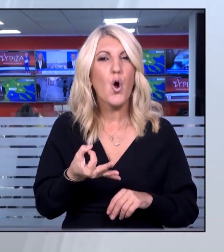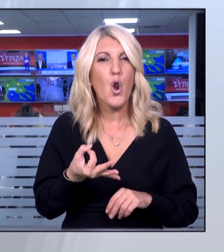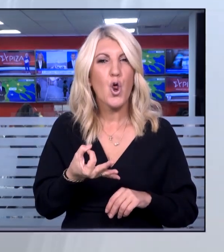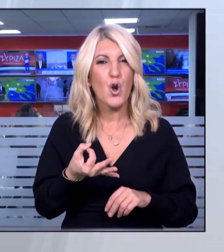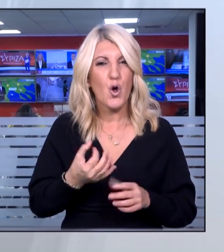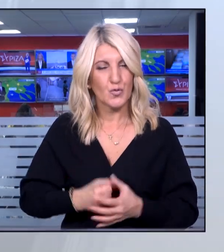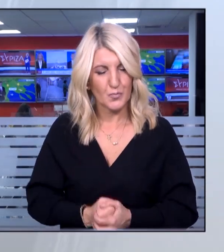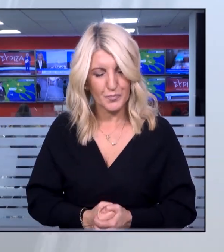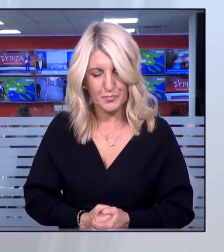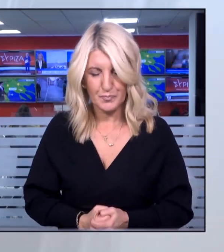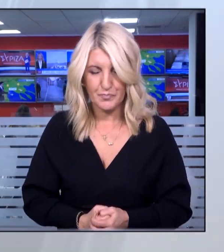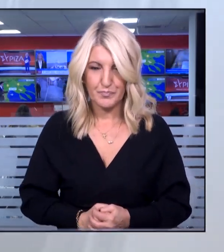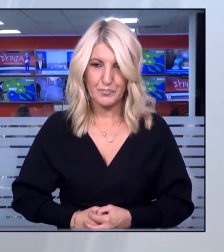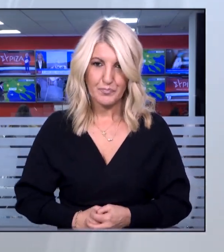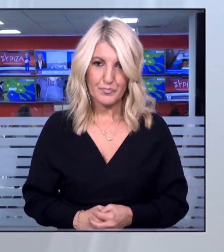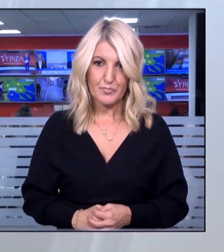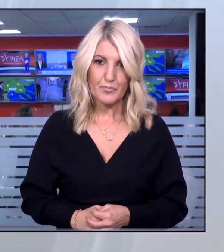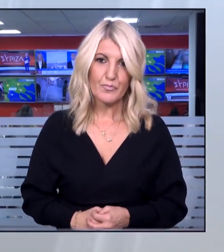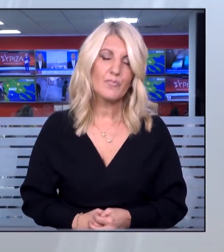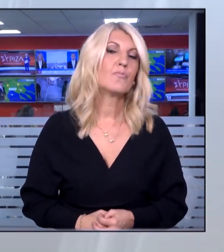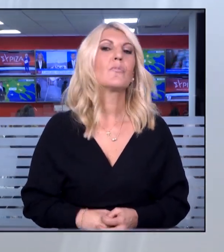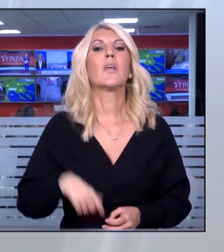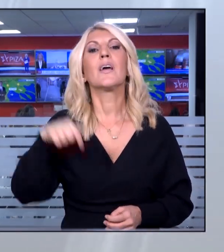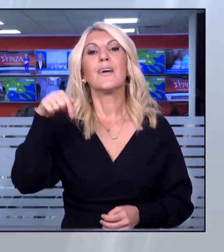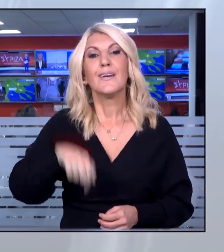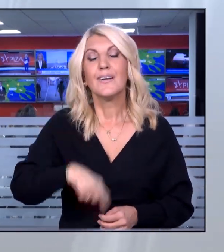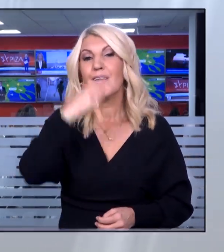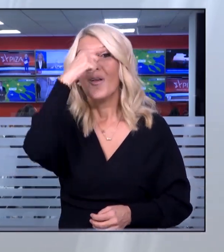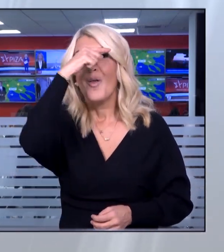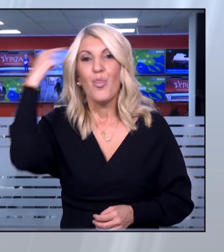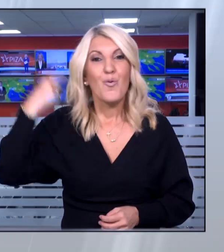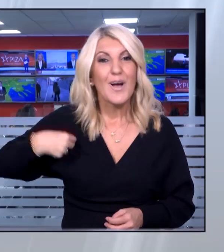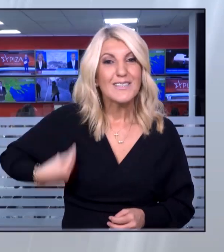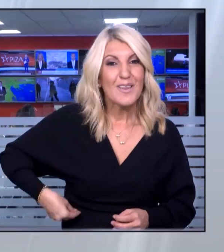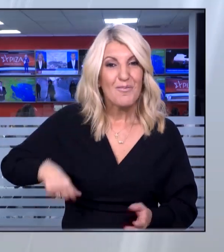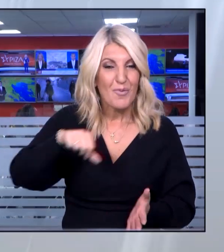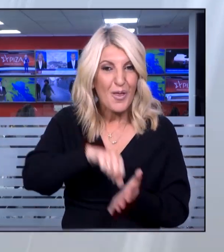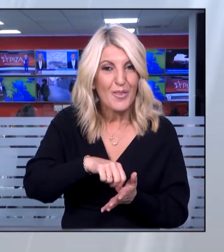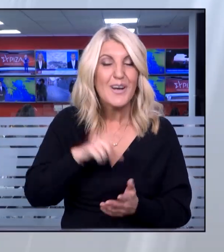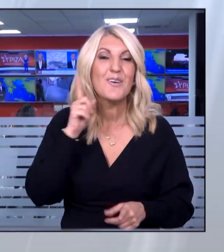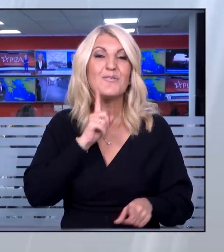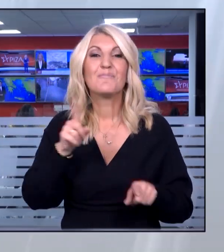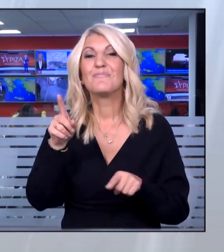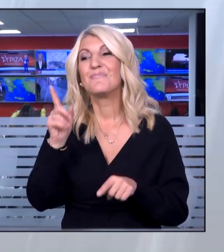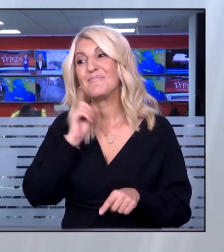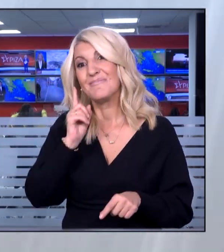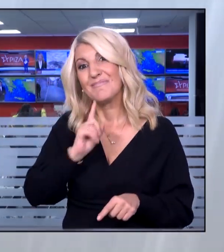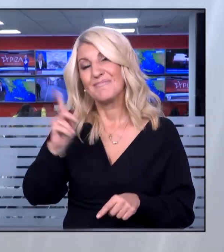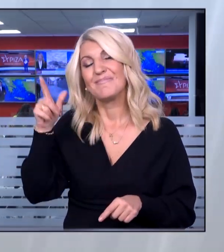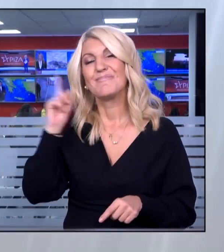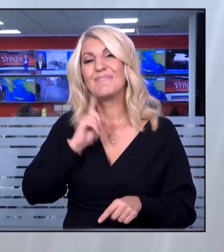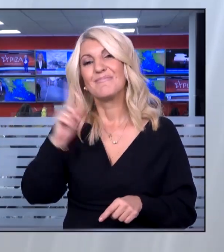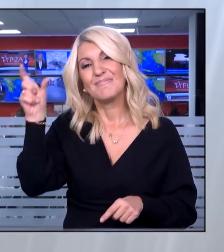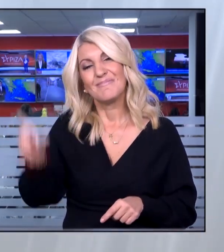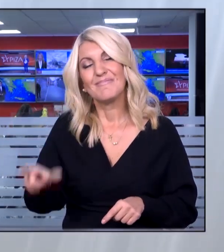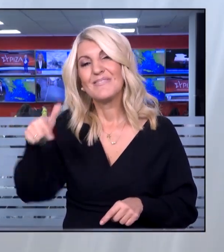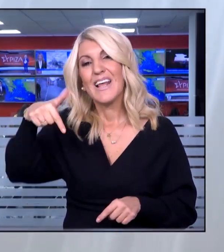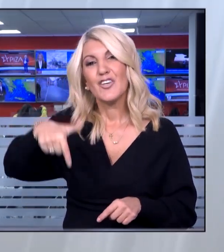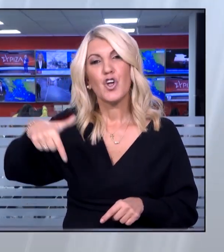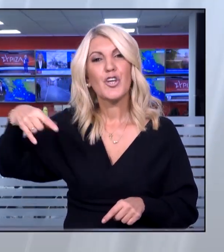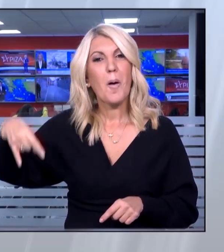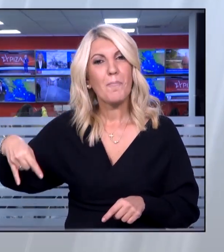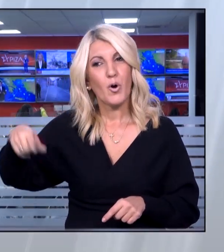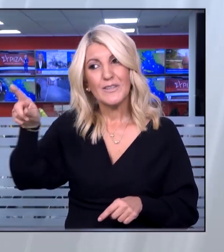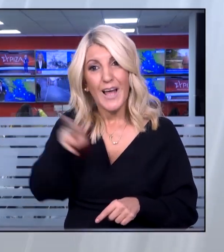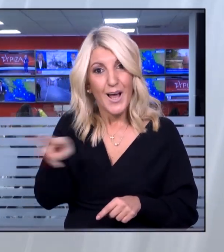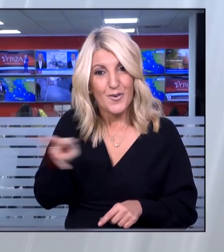Σε πελάγια ευτυχίας πλέον ο Δήμαρχος Αθηναίων Χάρης Δούκας αλλά και η σύζυγός του πλέον Γεωργία Πολιτάνου που το απόγευμα του Σαββάτου ενώθηκαν με τα δεσμά του γάμου